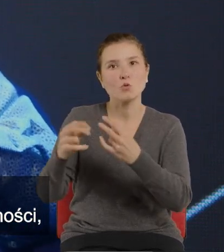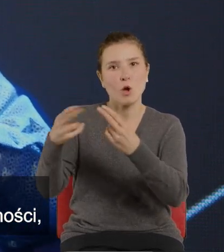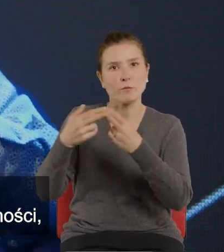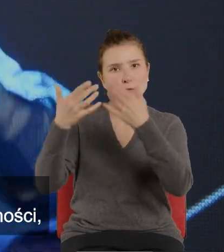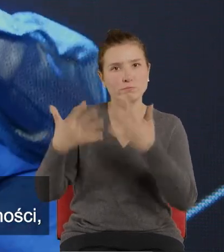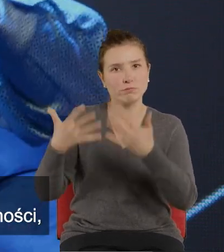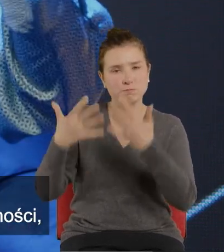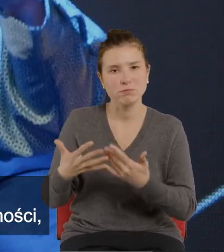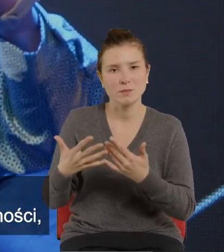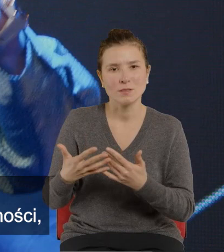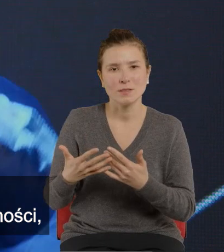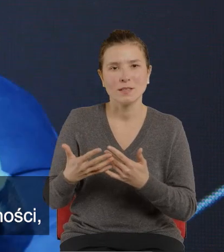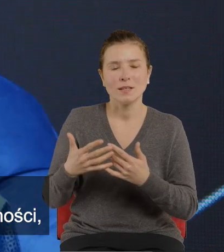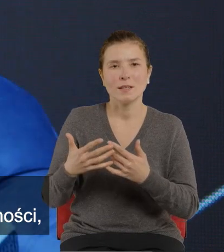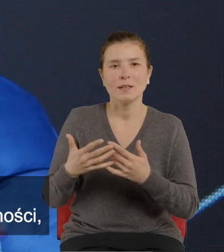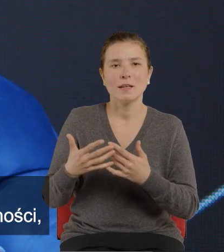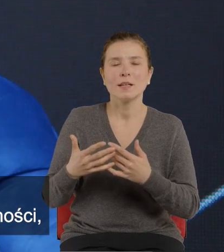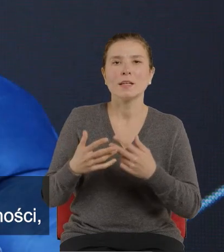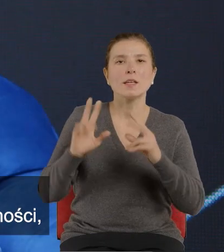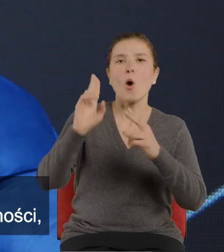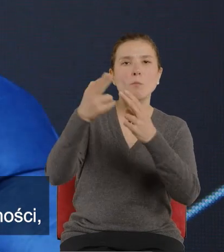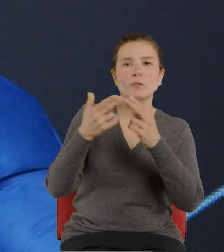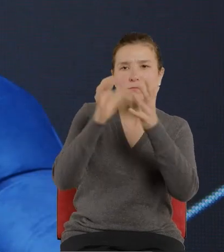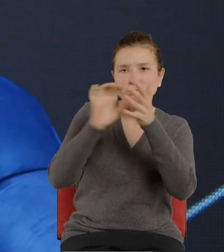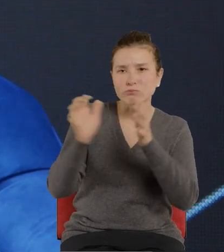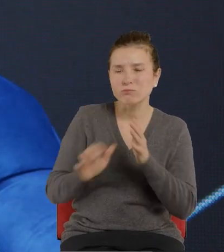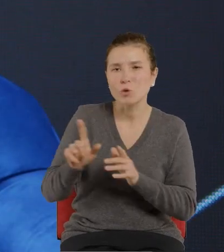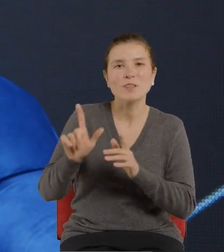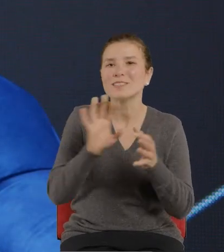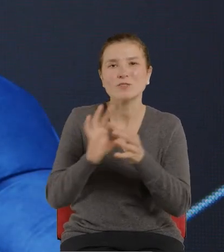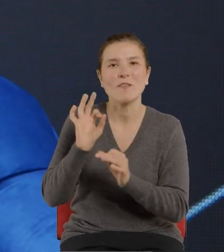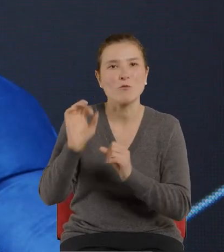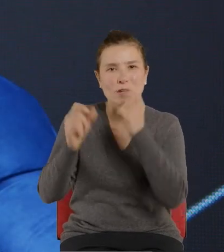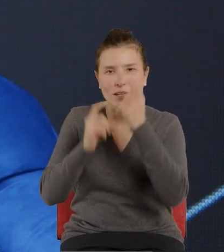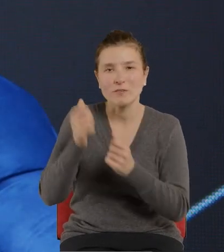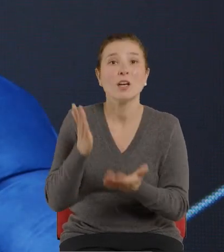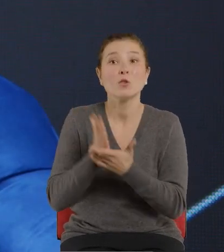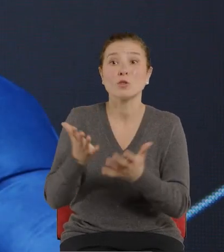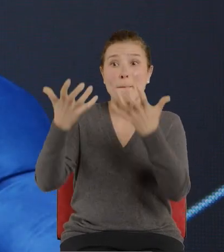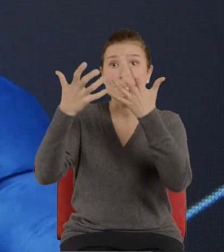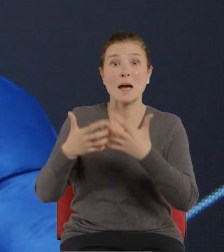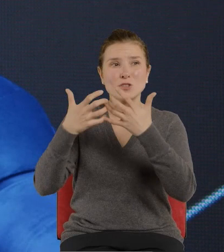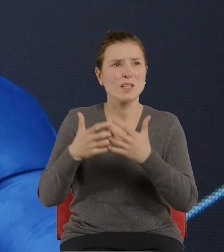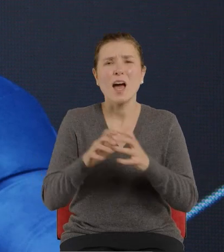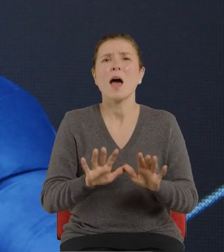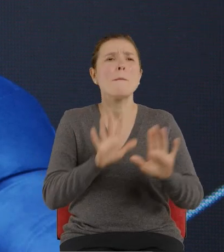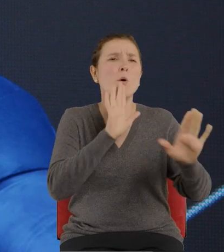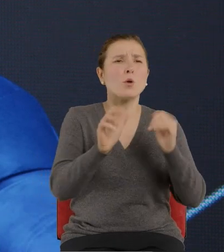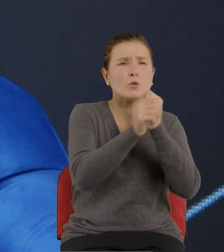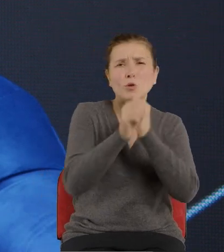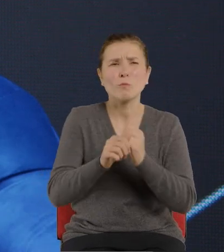a obszerne, nie wynika z jej kreatywności, a wynika z tego, że jako maszyna widziała takich dokumentów bardzo